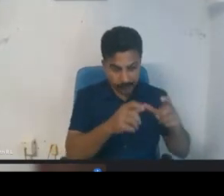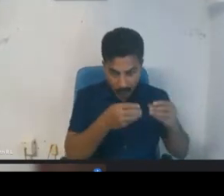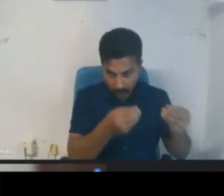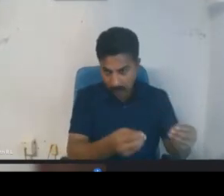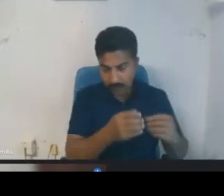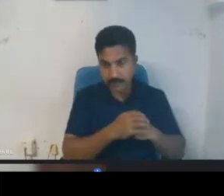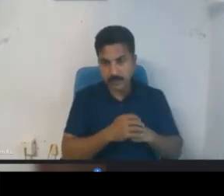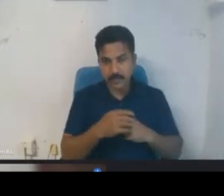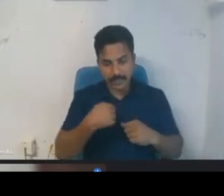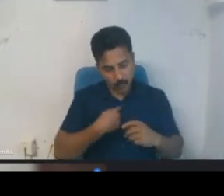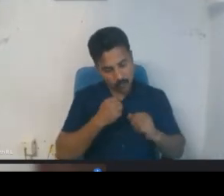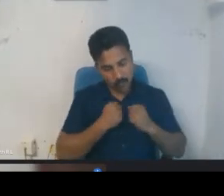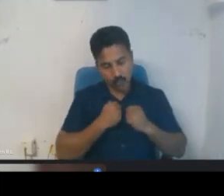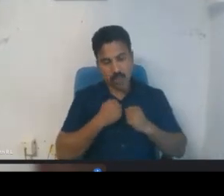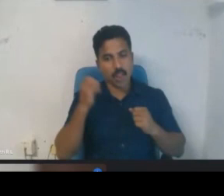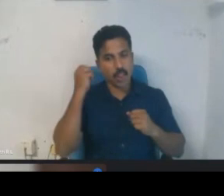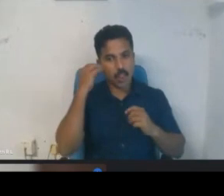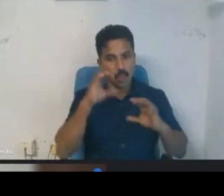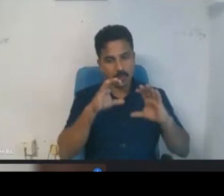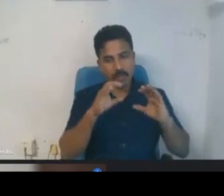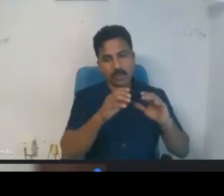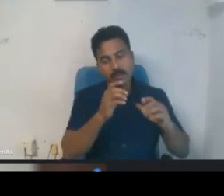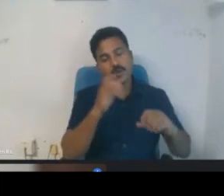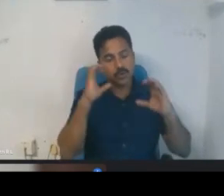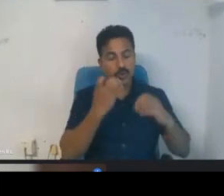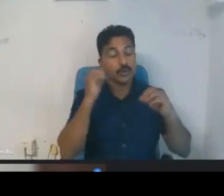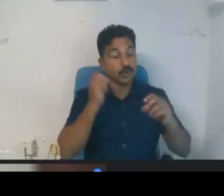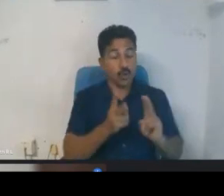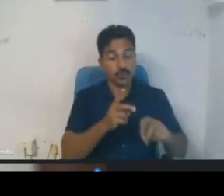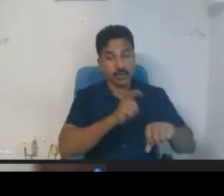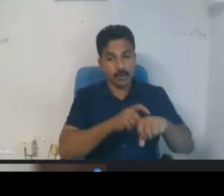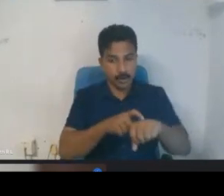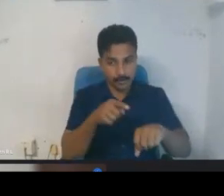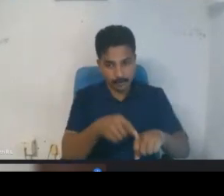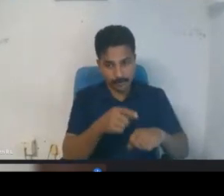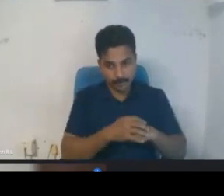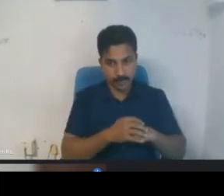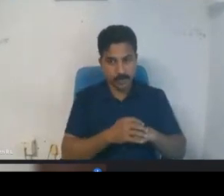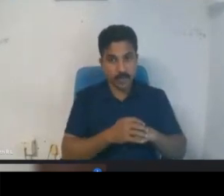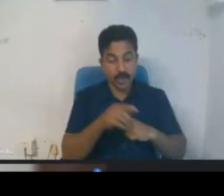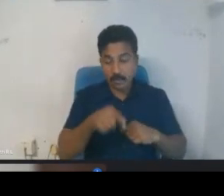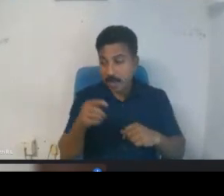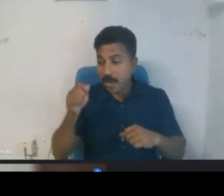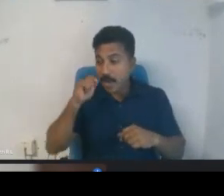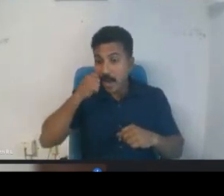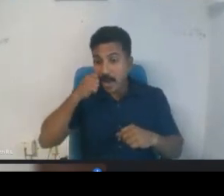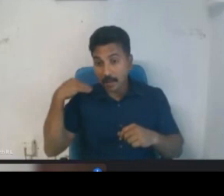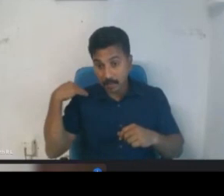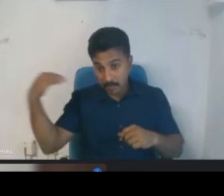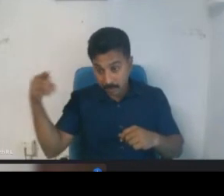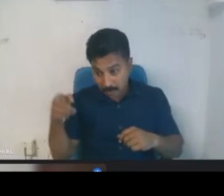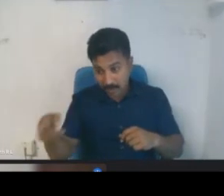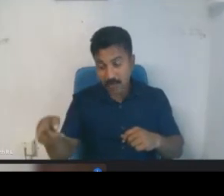കുഞ്ഞാണ്, അതുകൊണ്ട് തന്നെ ഇതാണ് നമ്മുടെ നോർമൽ ആയിട്ടുള്ള ഒരു അവസ്ഥ. അപ്പൊ ഇതാണ് നമ്മുടെ നോർമൽ എന്ന് ആ സഹോദരനെ കുഞ്ഞിലേ